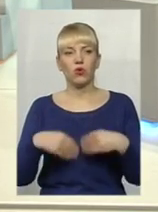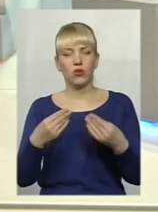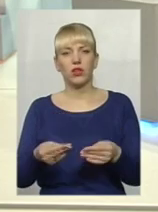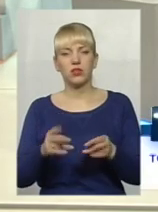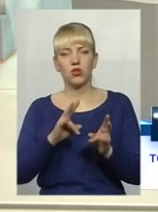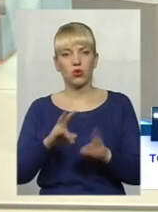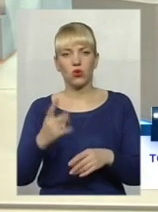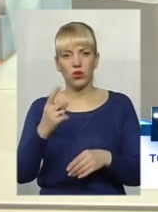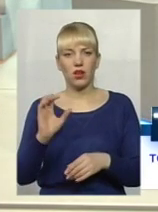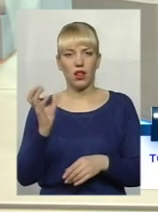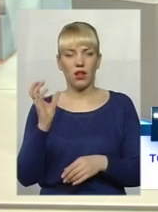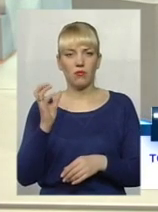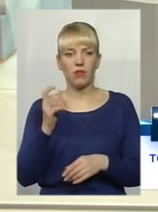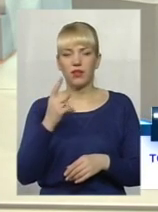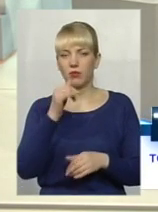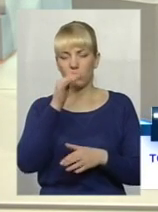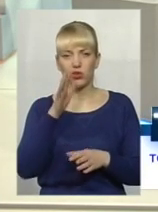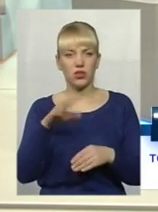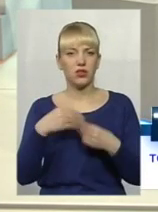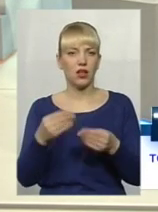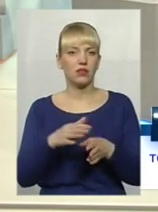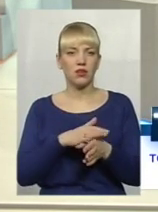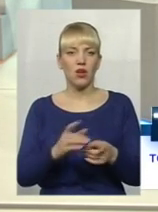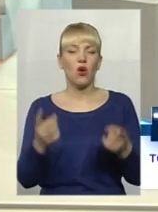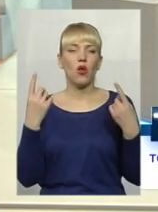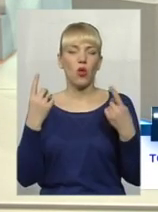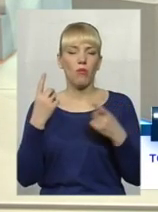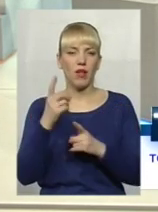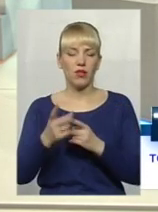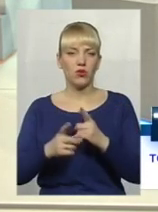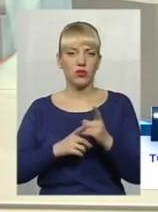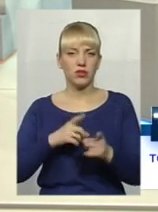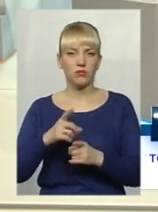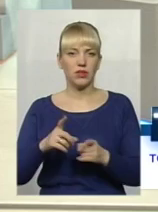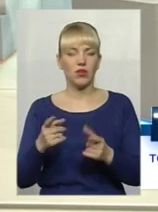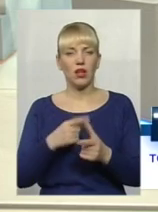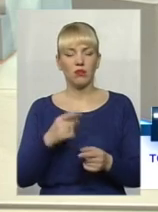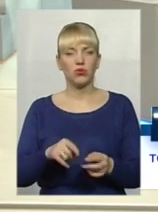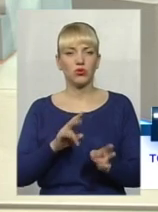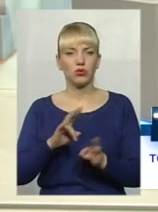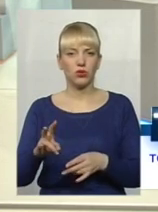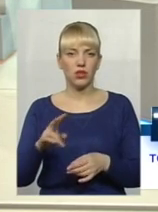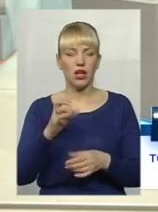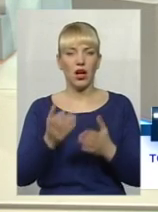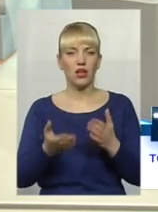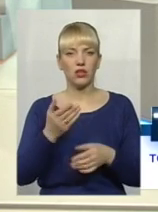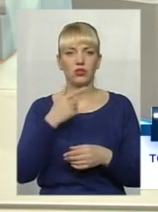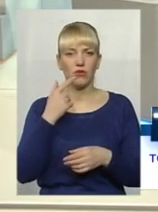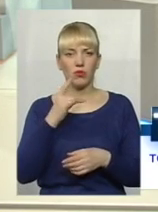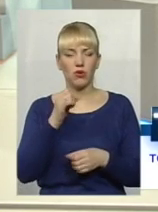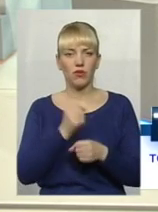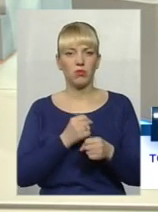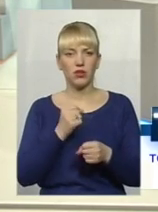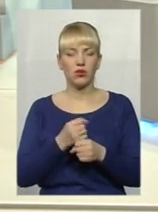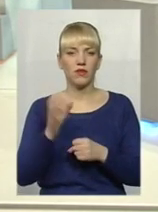звісно, одна лампа не може завдати якоїсь глобальної зміни або шкоди. Якщо ми говоримо про відпрацьовані